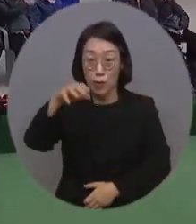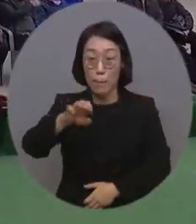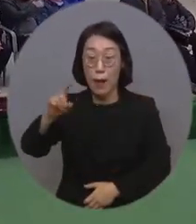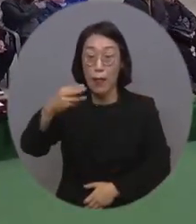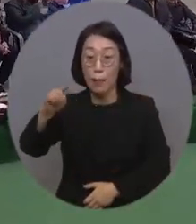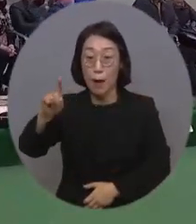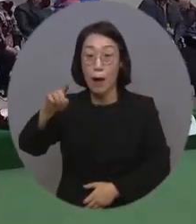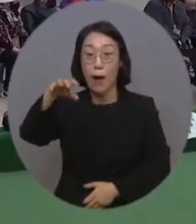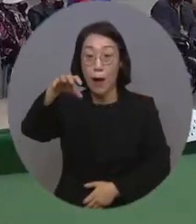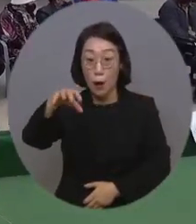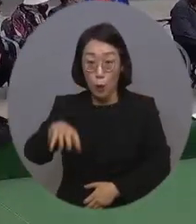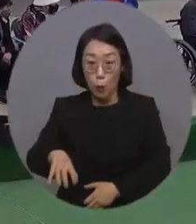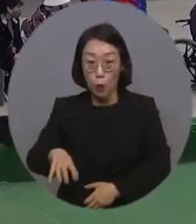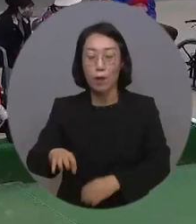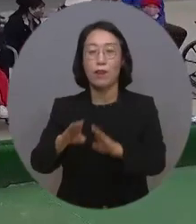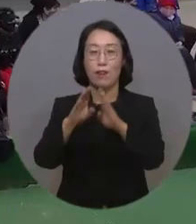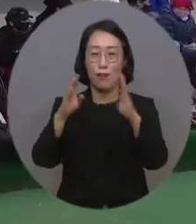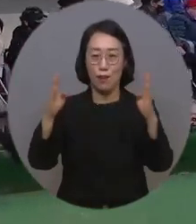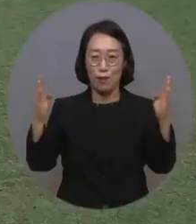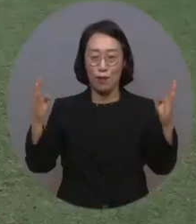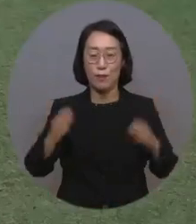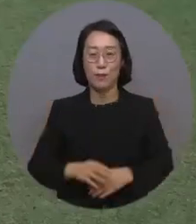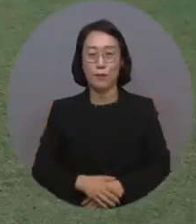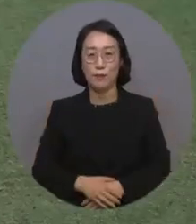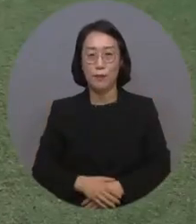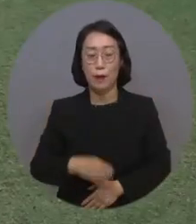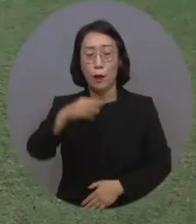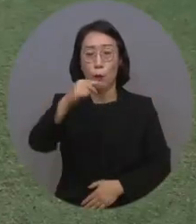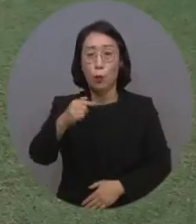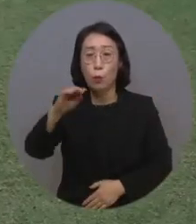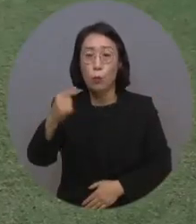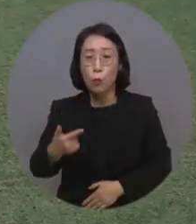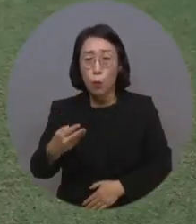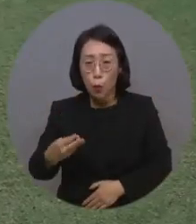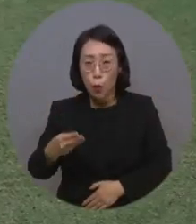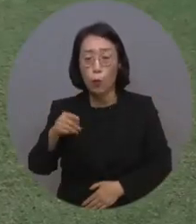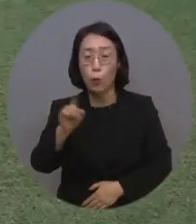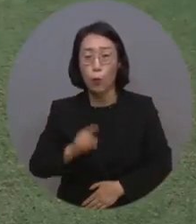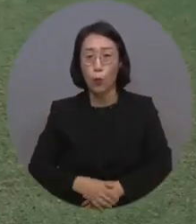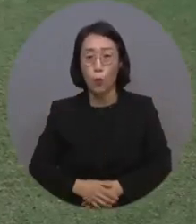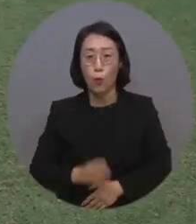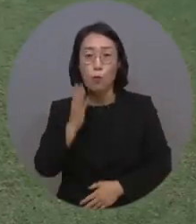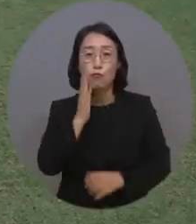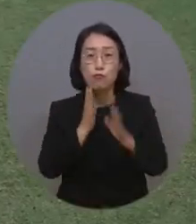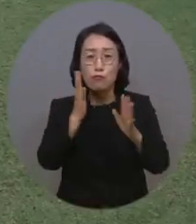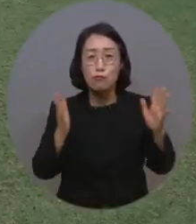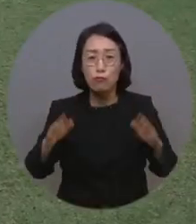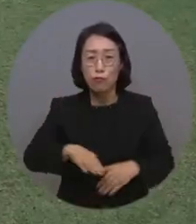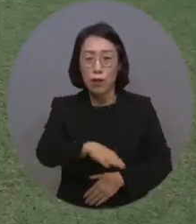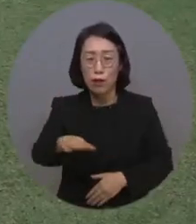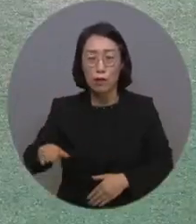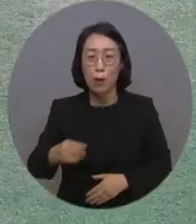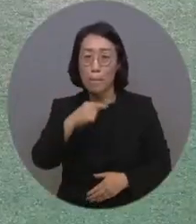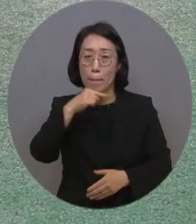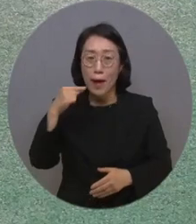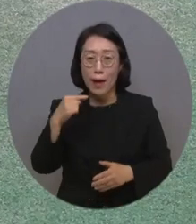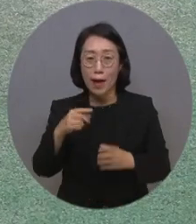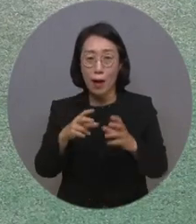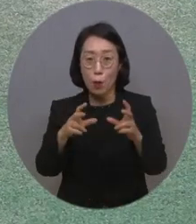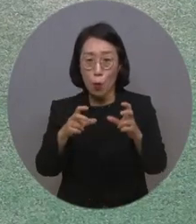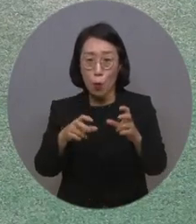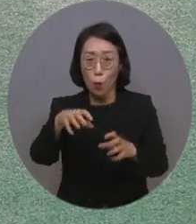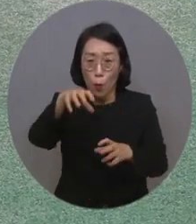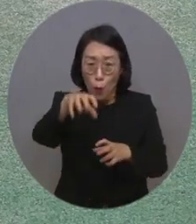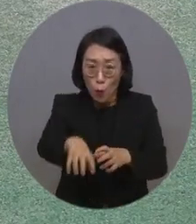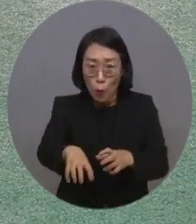팔마 장애인 론볼구장에서 열렸습니다 론볼은 잔디 경기장에서 1.5kg의 볼을